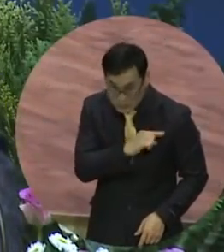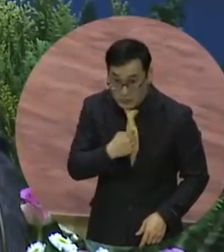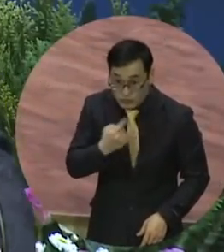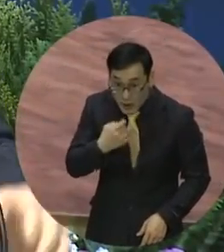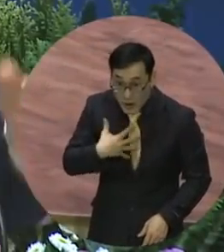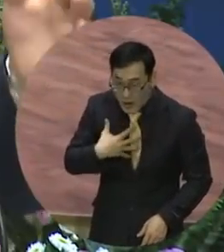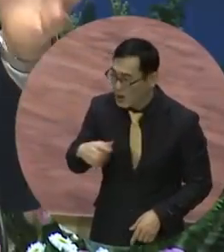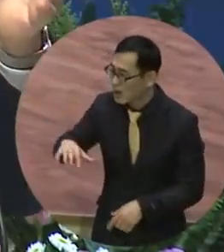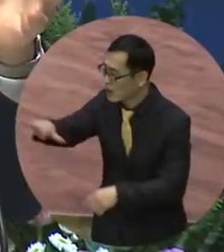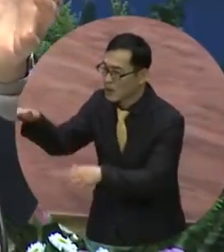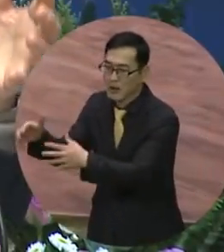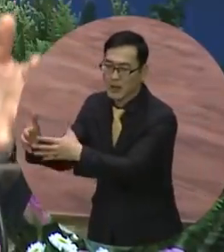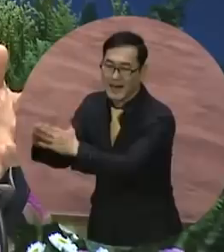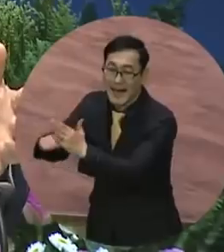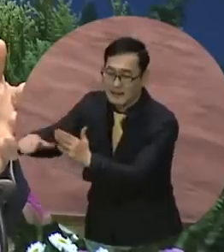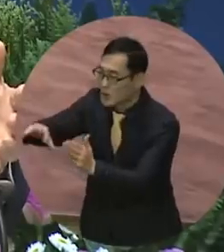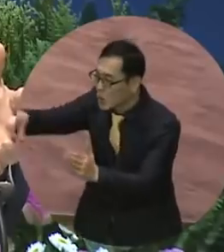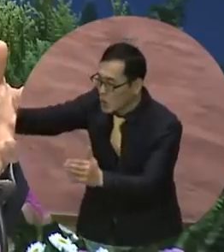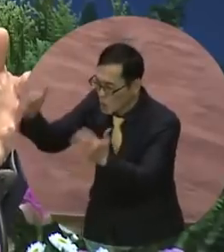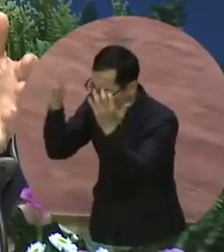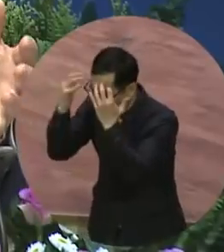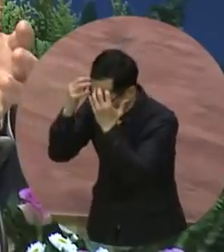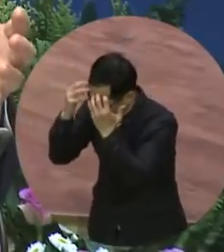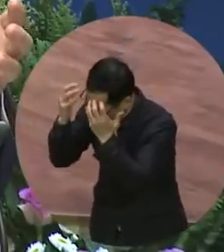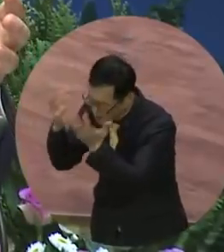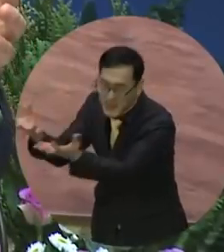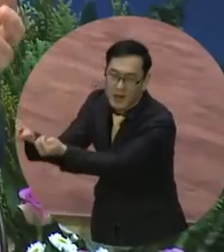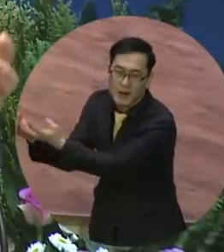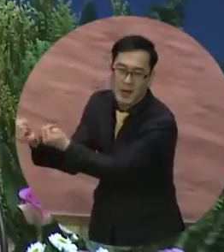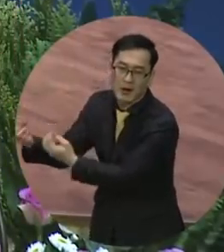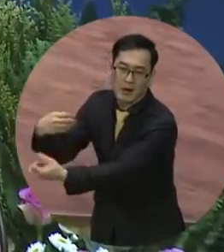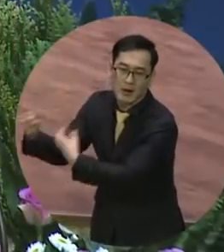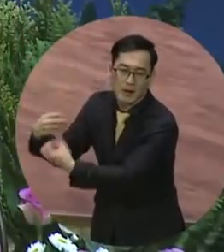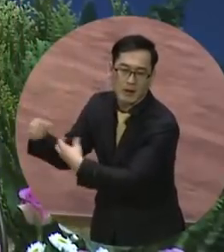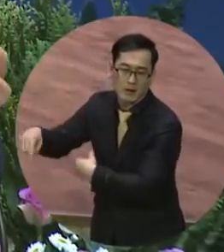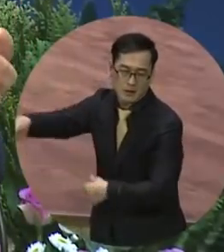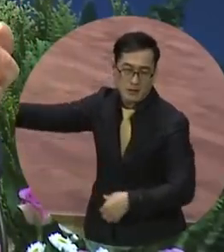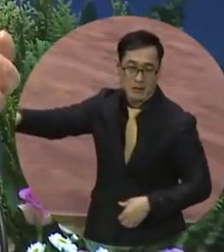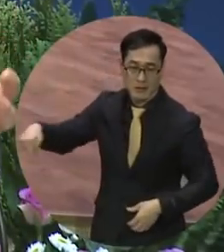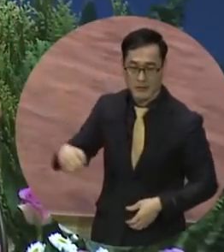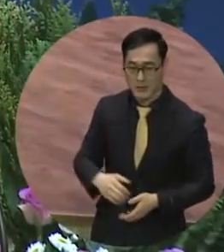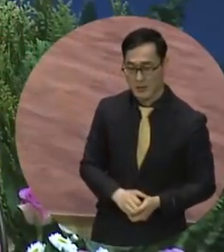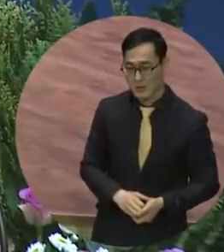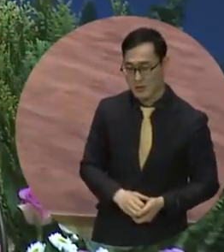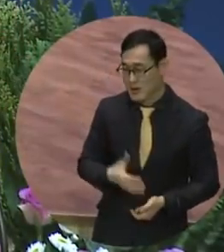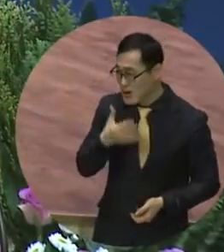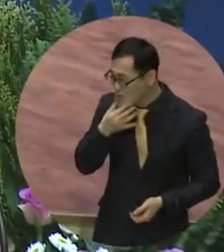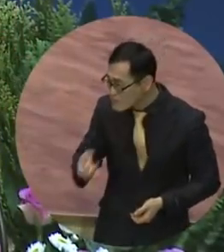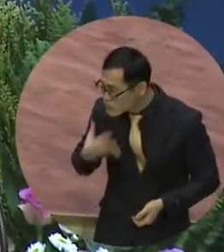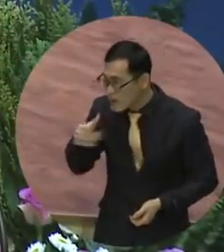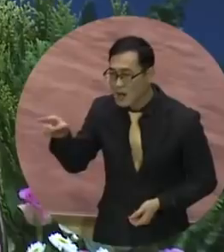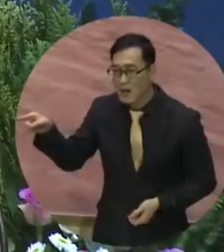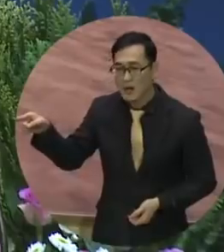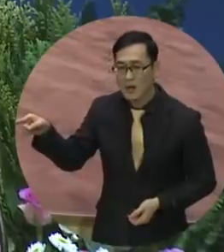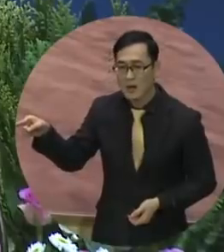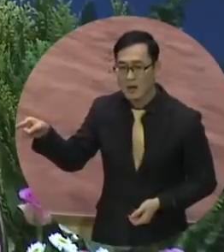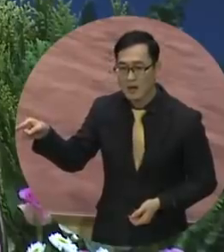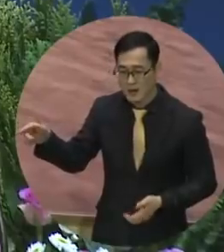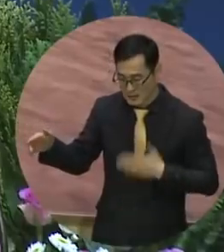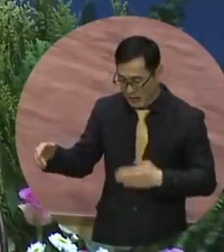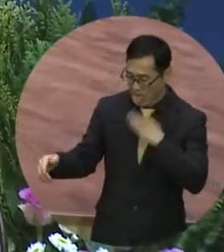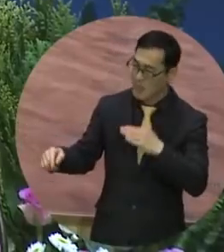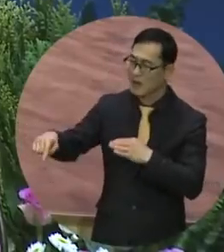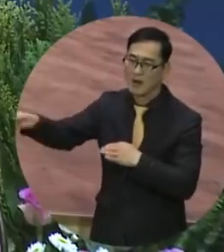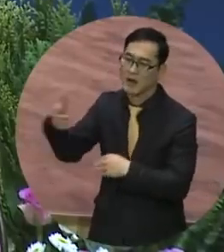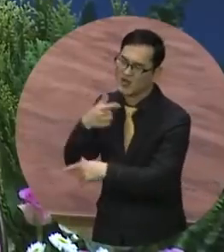얼마나 심각한 가문의 고통 속에서 얼마나 어마어마한 이 불행을 이기고 이 자리에 왔는지,